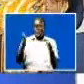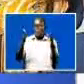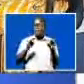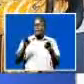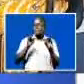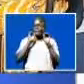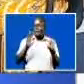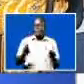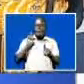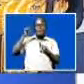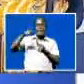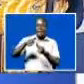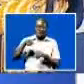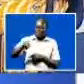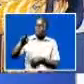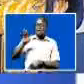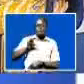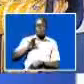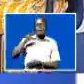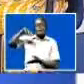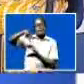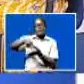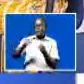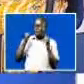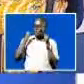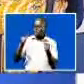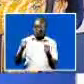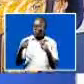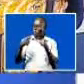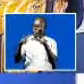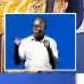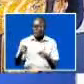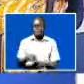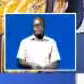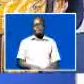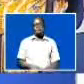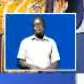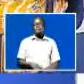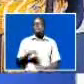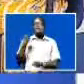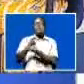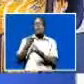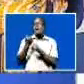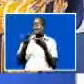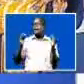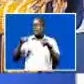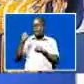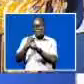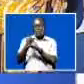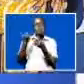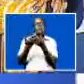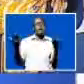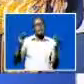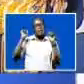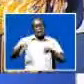hawajaeleza sera zao. Simama wewe kama mwanamke ngangari. Kahaso ameeleza vizuri pale. Sema kazi yoyote mimi Kahaso nitaifanya.